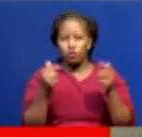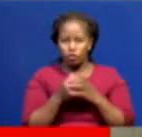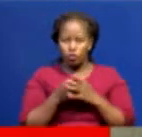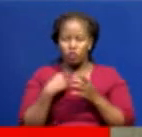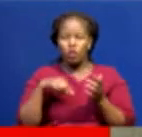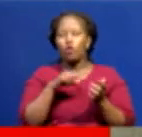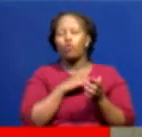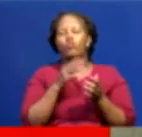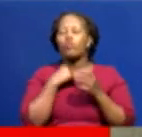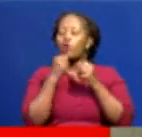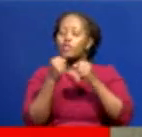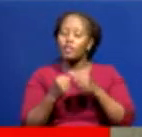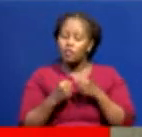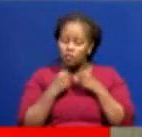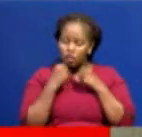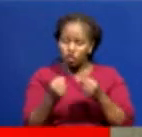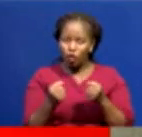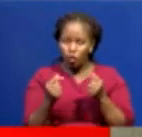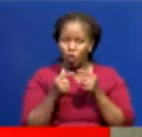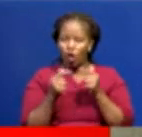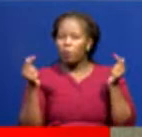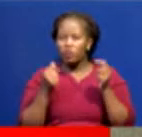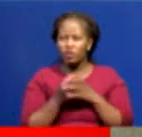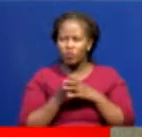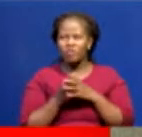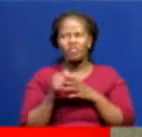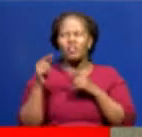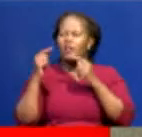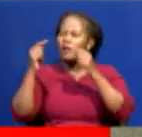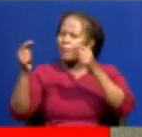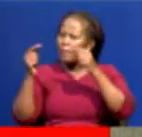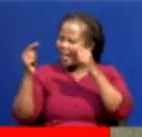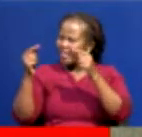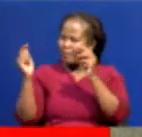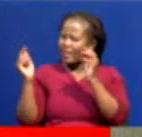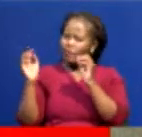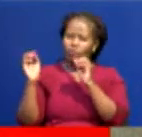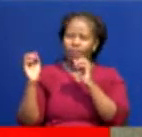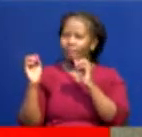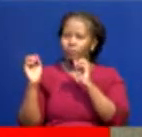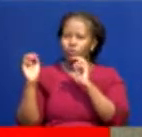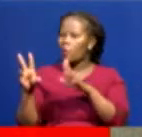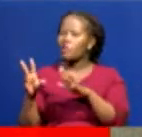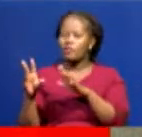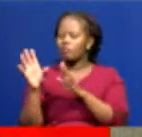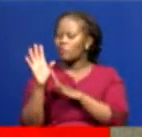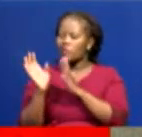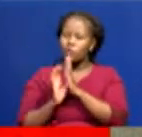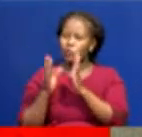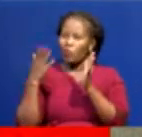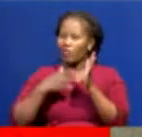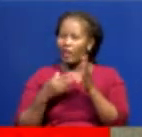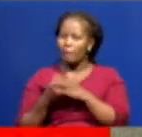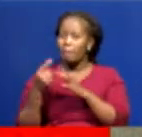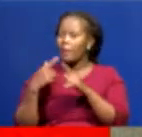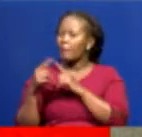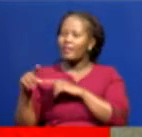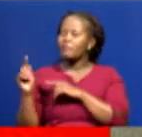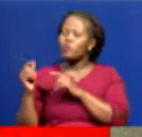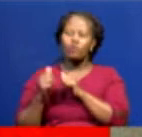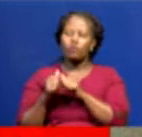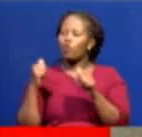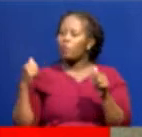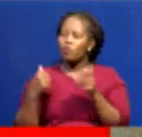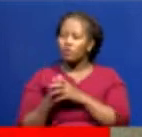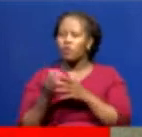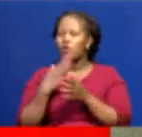vibrant opposition. Maswala ya kuenda kuandamana ni sawa as per the katiba, you know, lakini wao hawataki. Wanataka